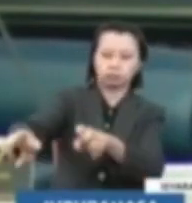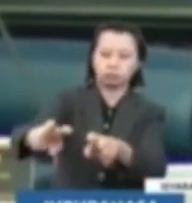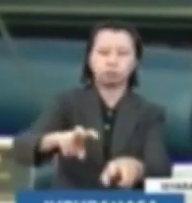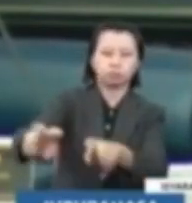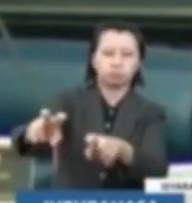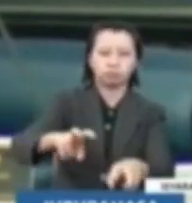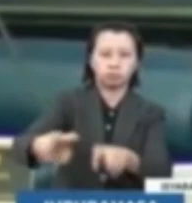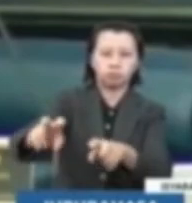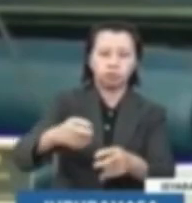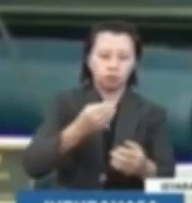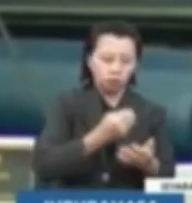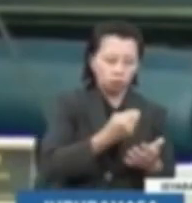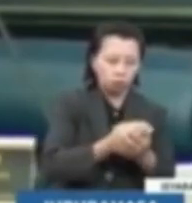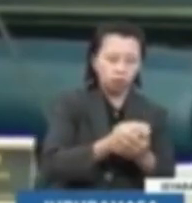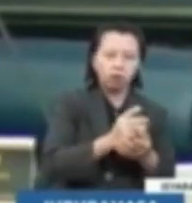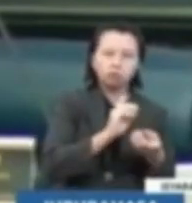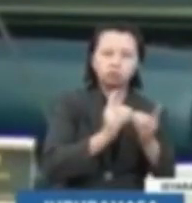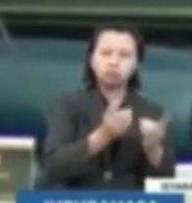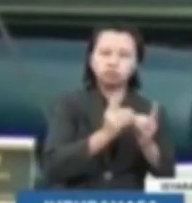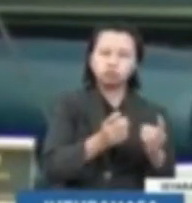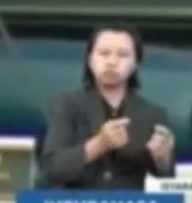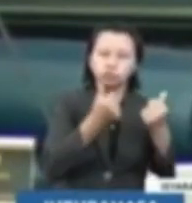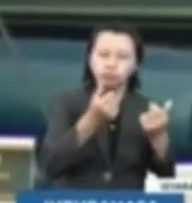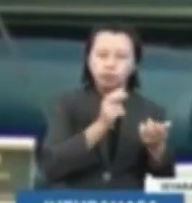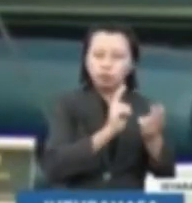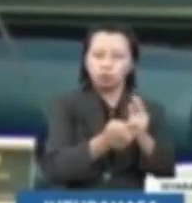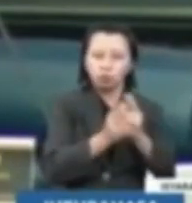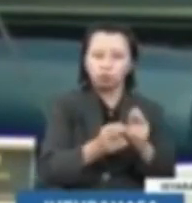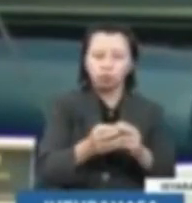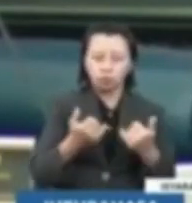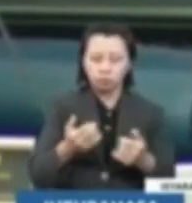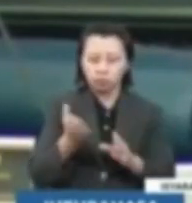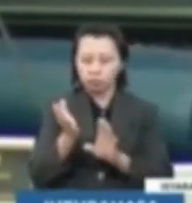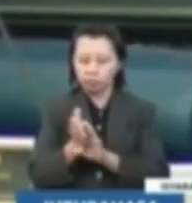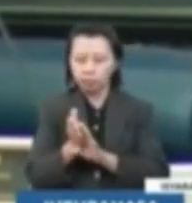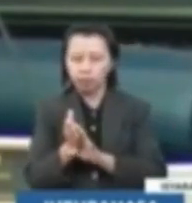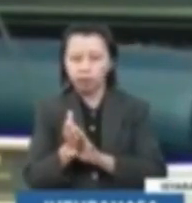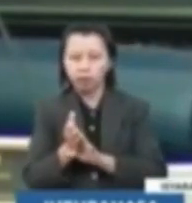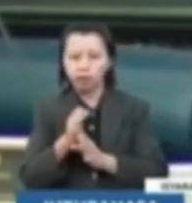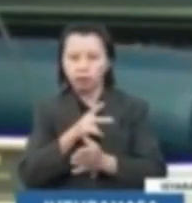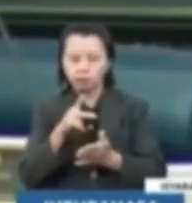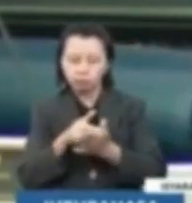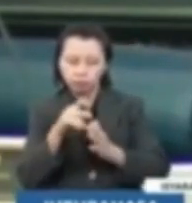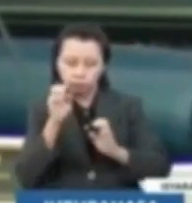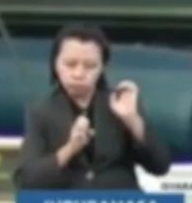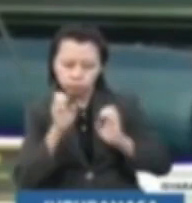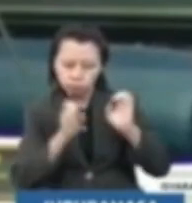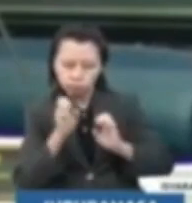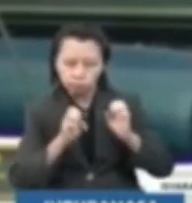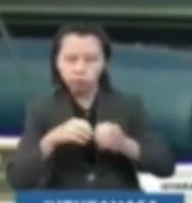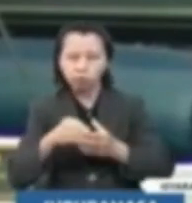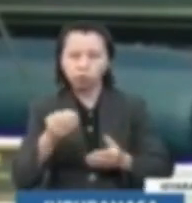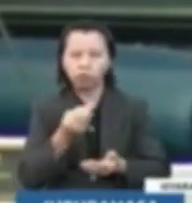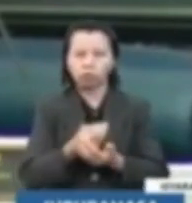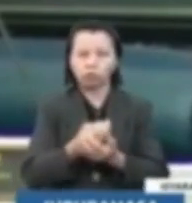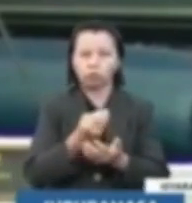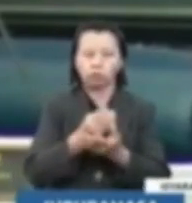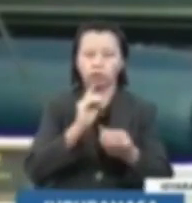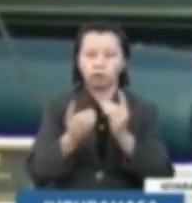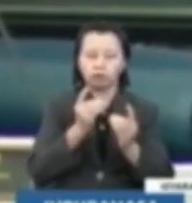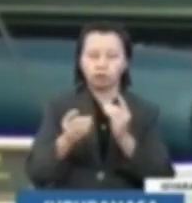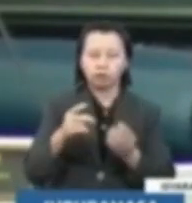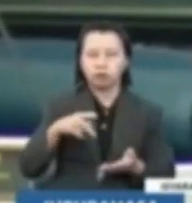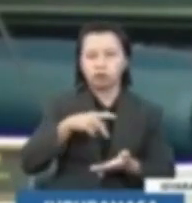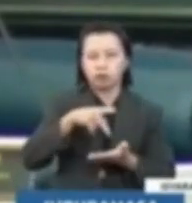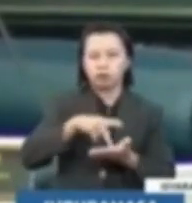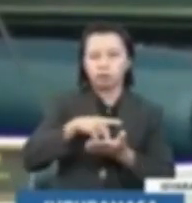pembayaran dan mata wang kripto yang cepat berubah telah mendorong bank-bank pusat untuk menilai kewajaran mengeluarkan mata wang digital bank